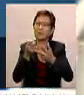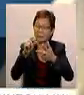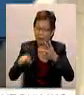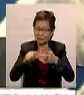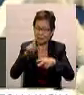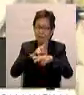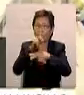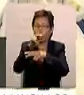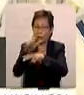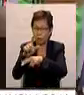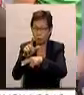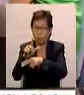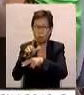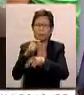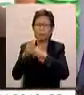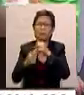lalu.